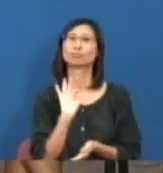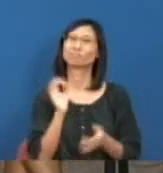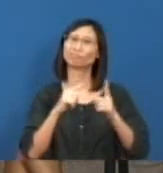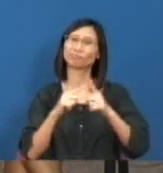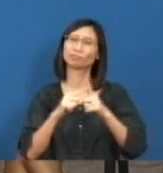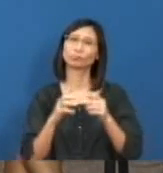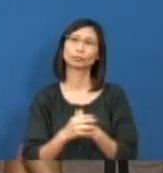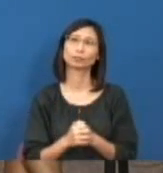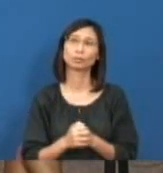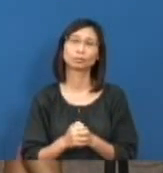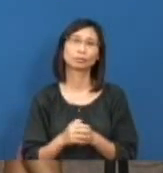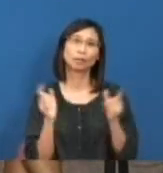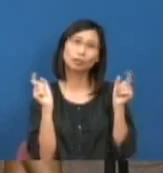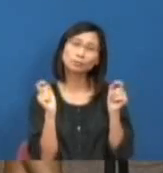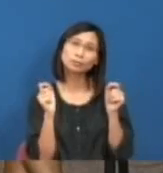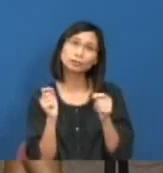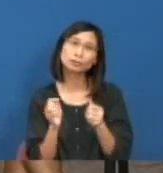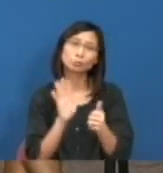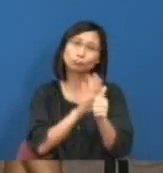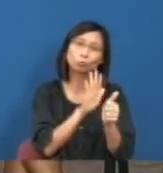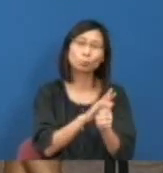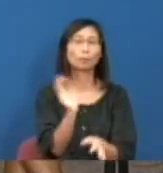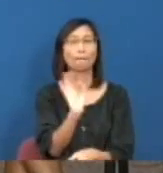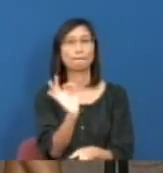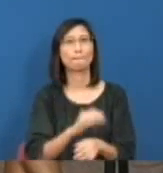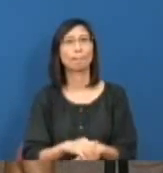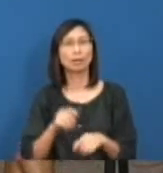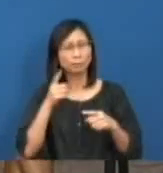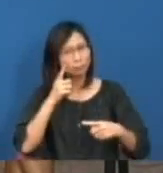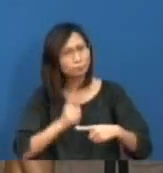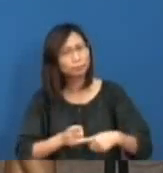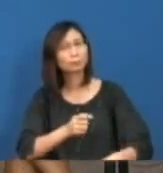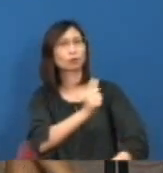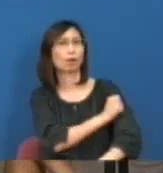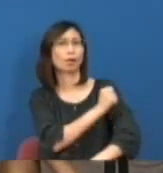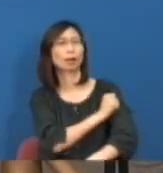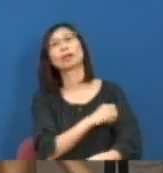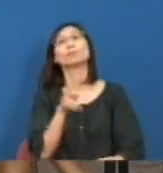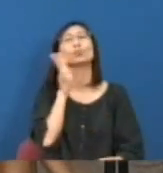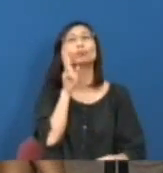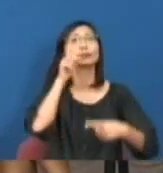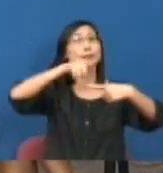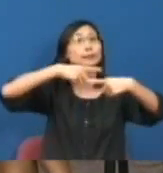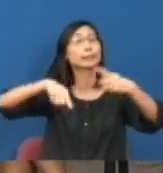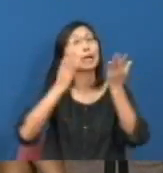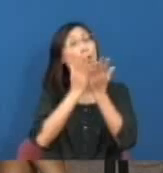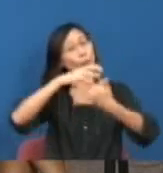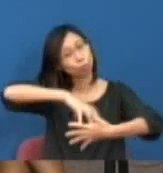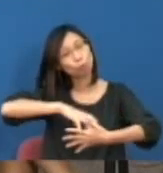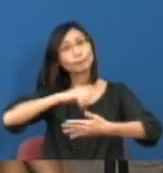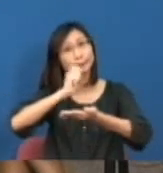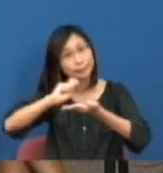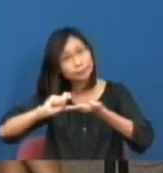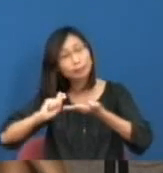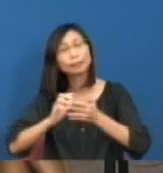史料。嘅佐證啦， 其實係難嘅，好簡單。譬如話，而家喺大專院校裏邊，即係究竟你寫書當唔